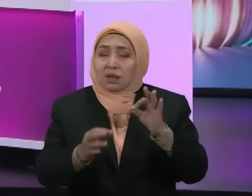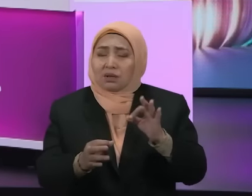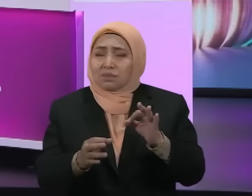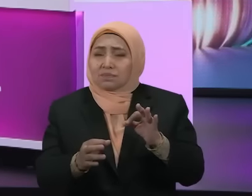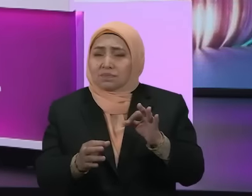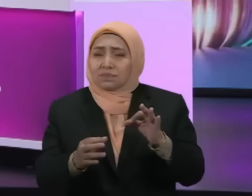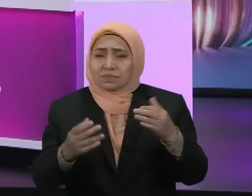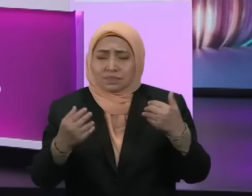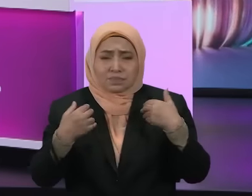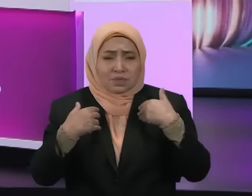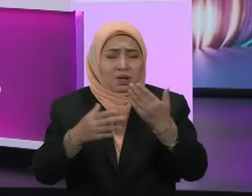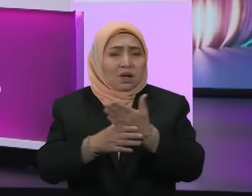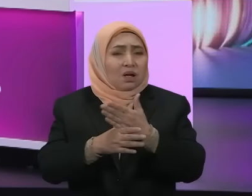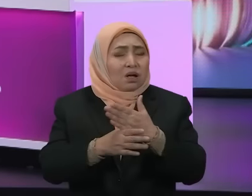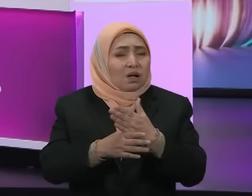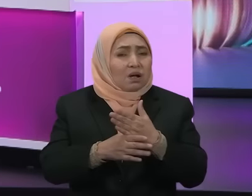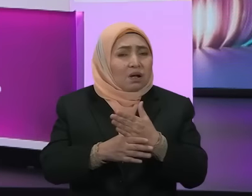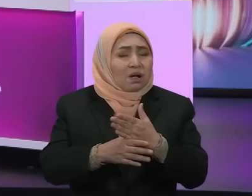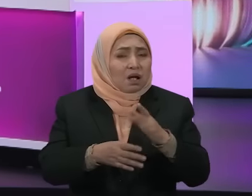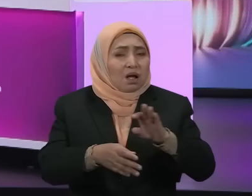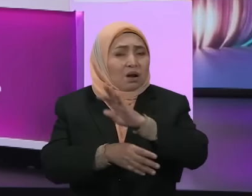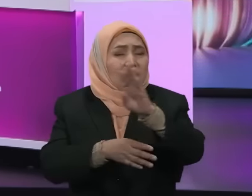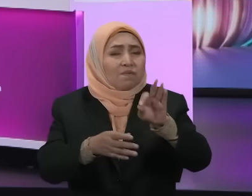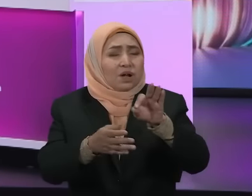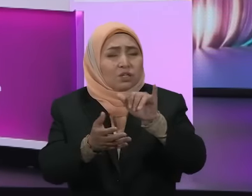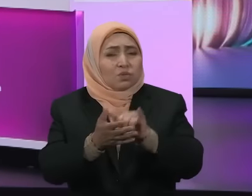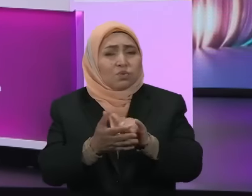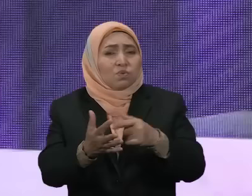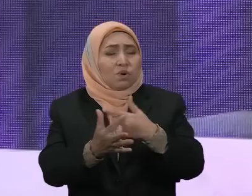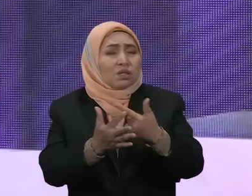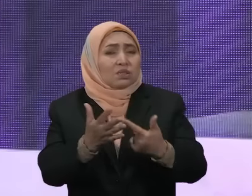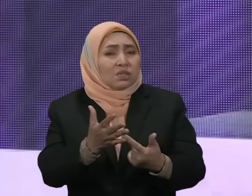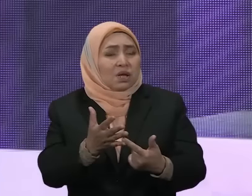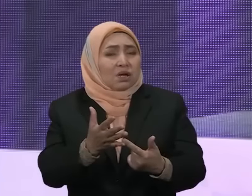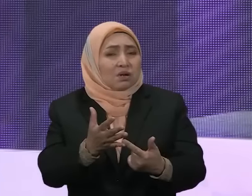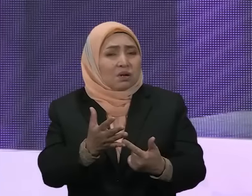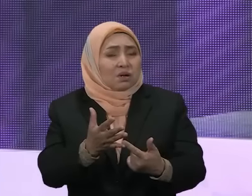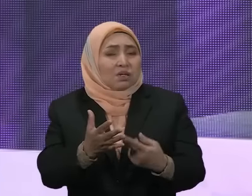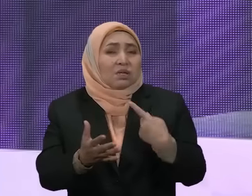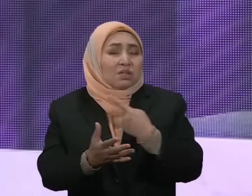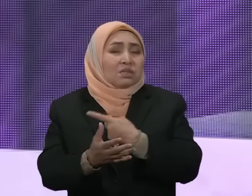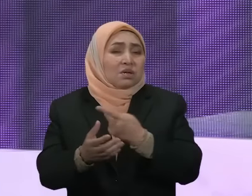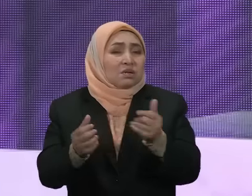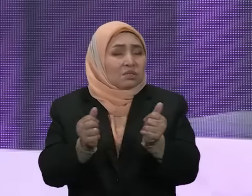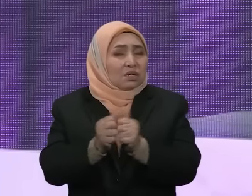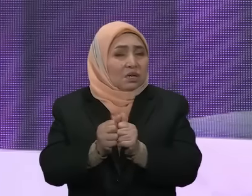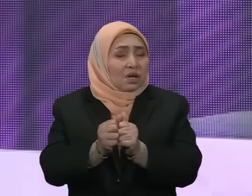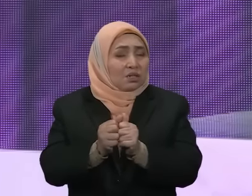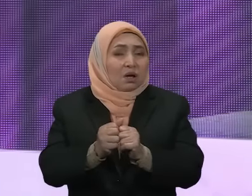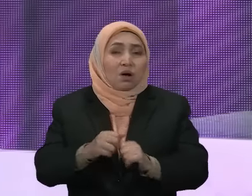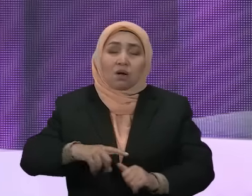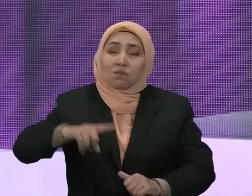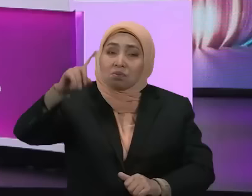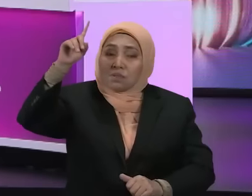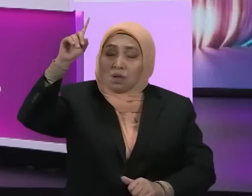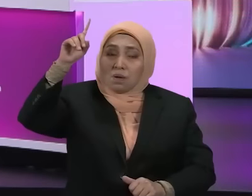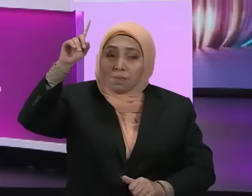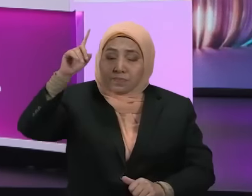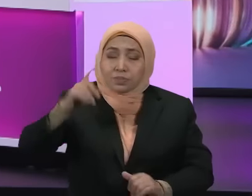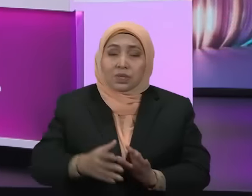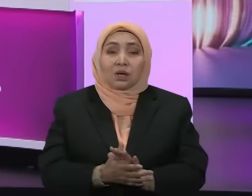juga, Arafah itu antara kita kata me time, antara kita dengan, memang dengan solid Allah, kita dengan Allah, munajat sebagainya.